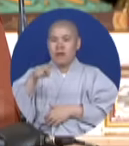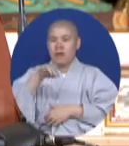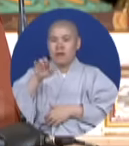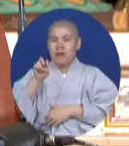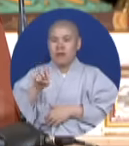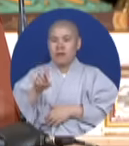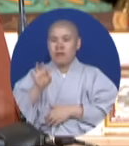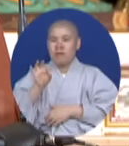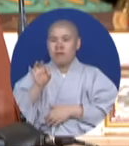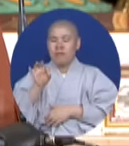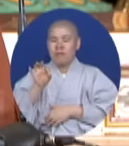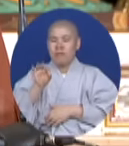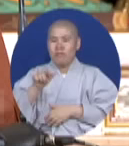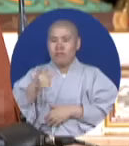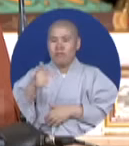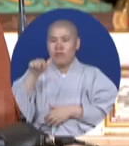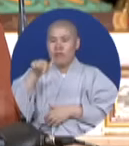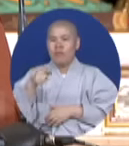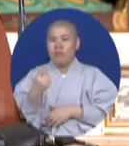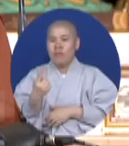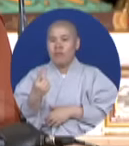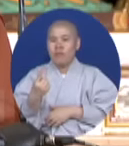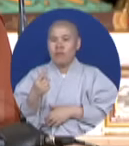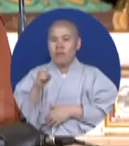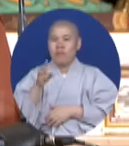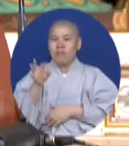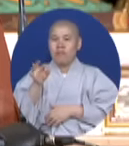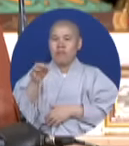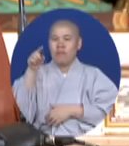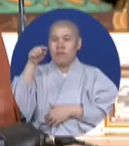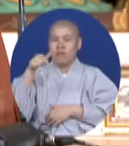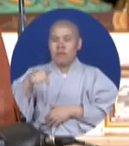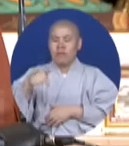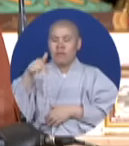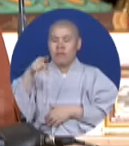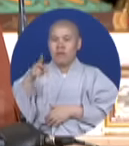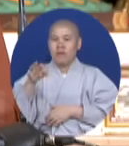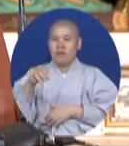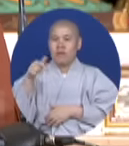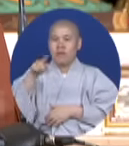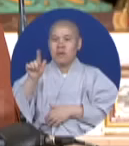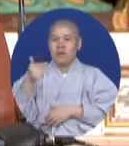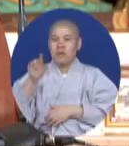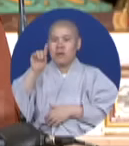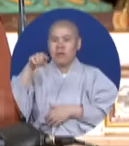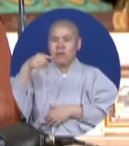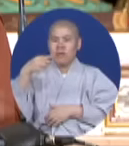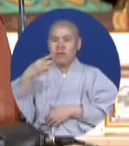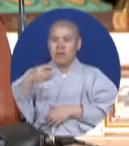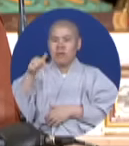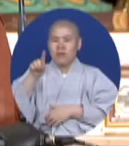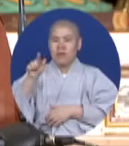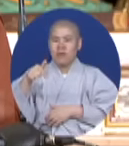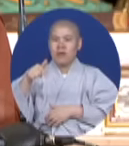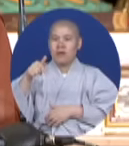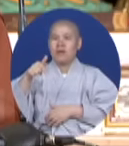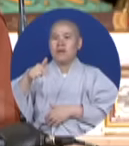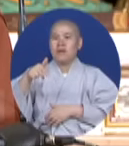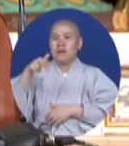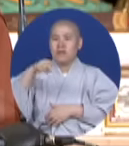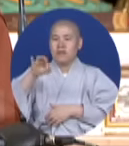구경각이오 불각 심원고로 비구경각이라 이제 깨달음도